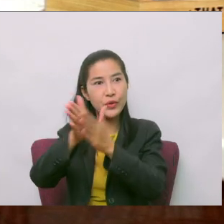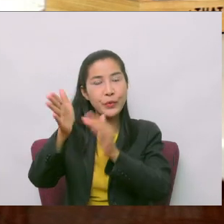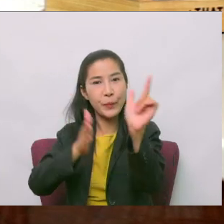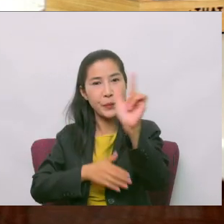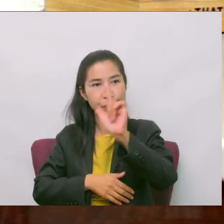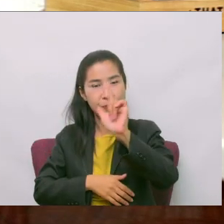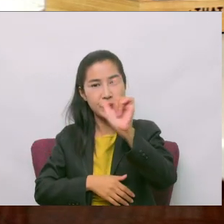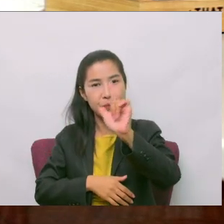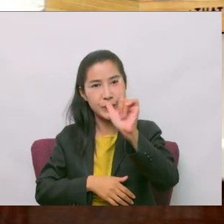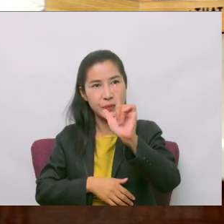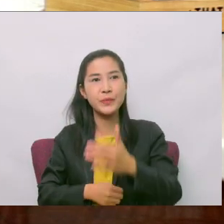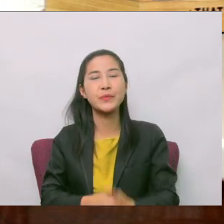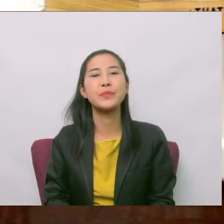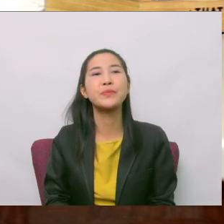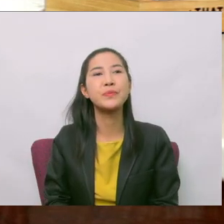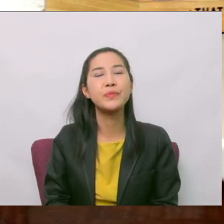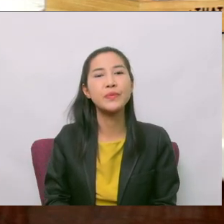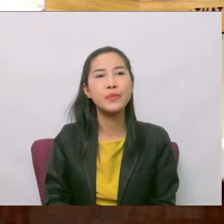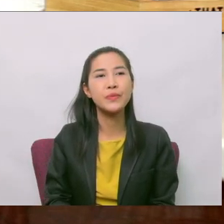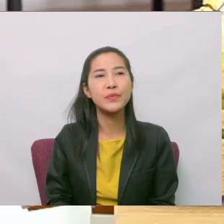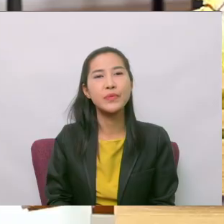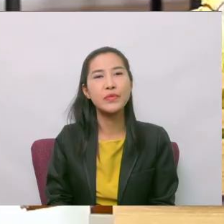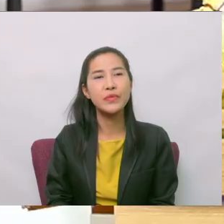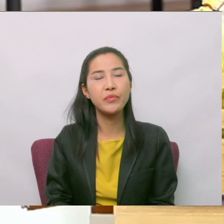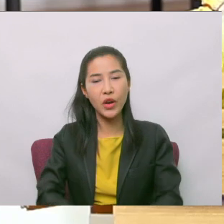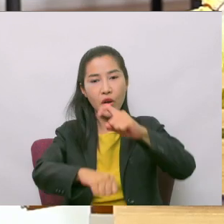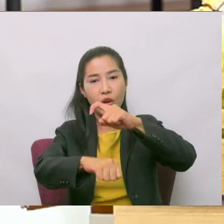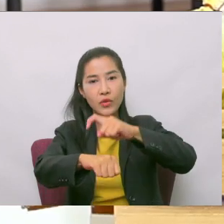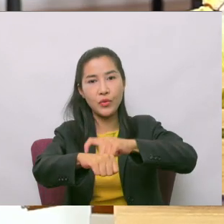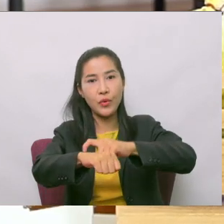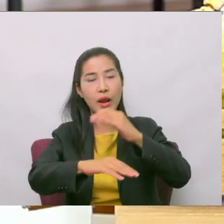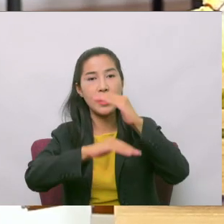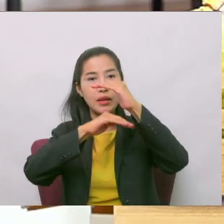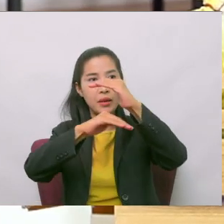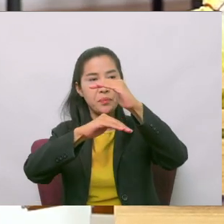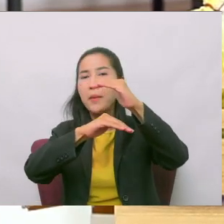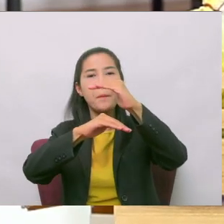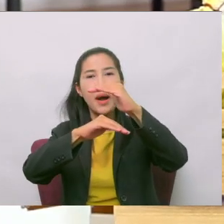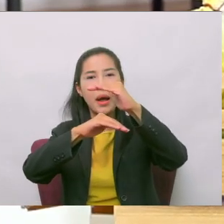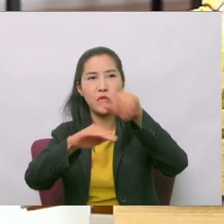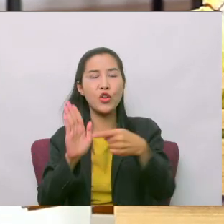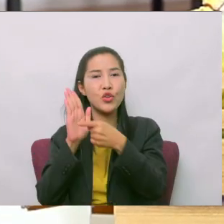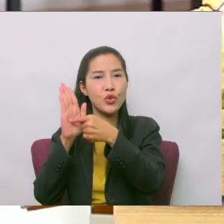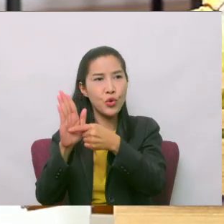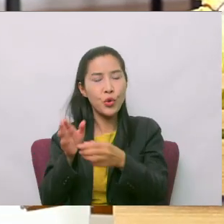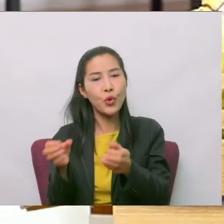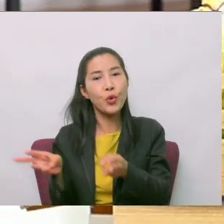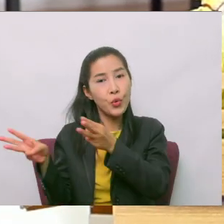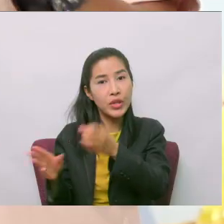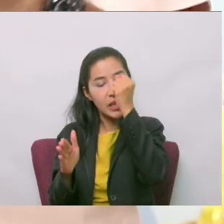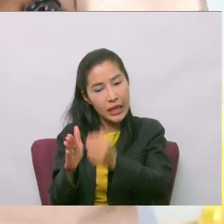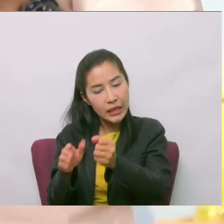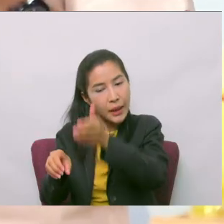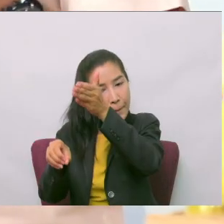เนื่องด้วยว่าเรามีข้อจำกัดเรื่องของเวลานะคะก็เลยไม่ได้สาธิตเรื่องของวิธีการตำการหั่นการทุ